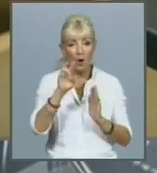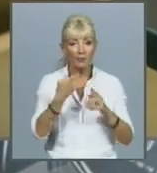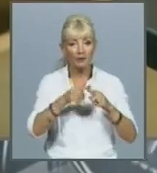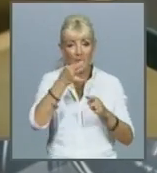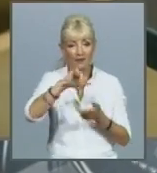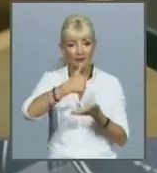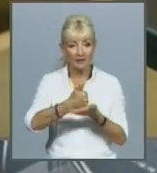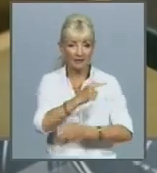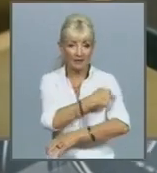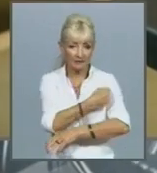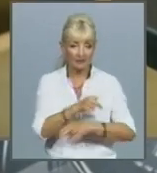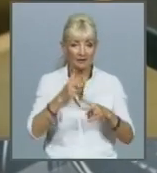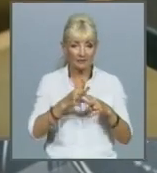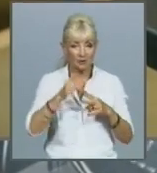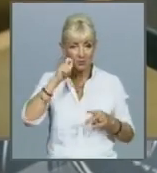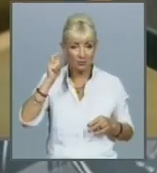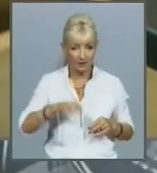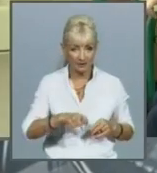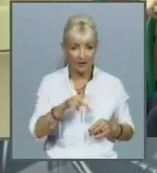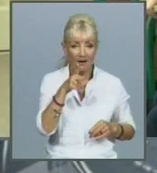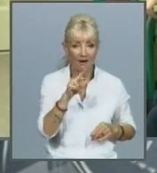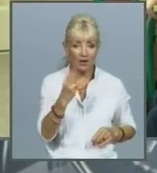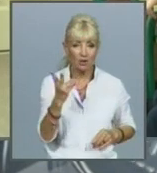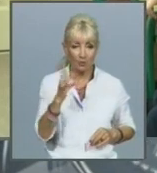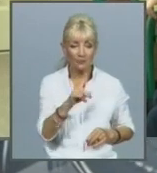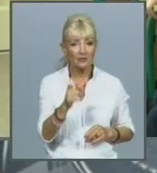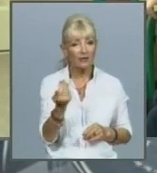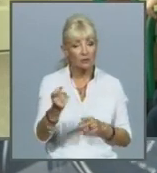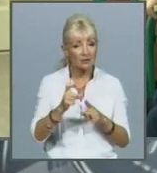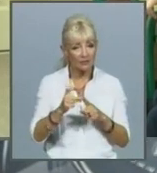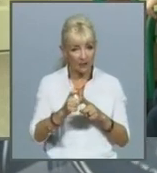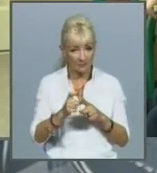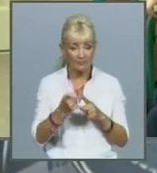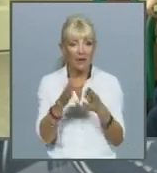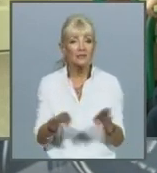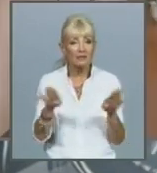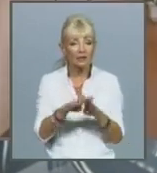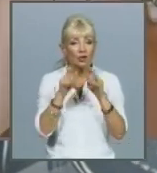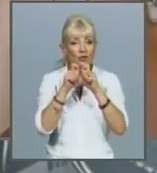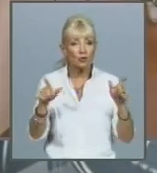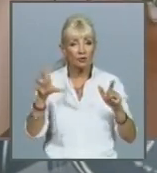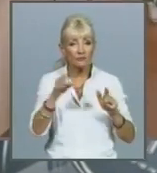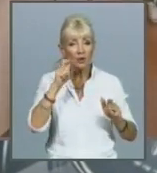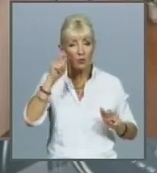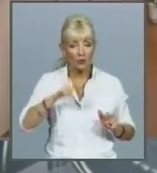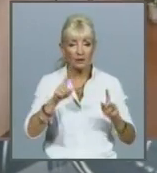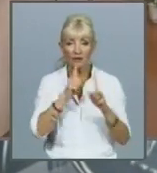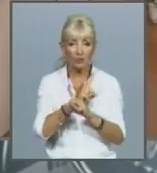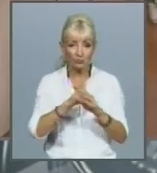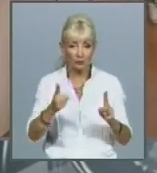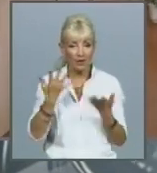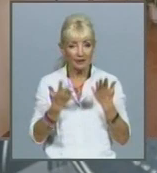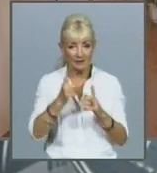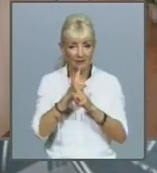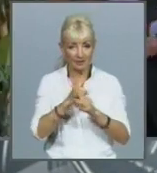головний державний санітарний лікар України Віктор Ляшко. За його словами, тотального закриття шкіл у всій Україні не буде, якщо не